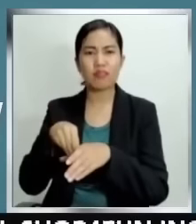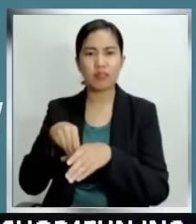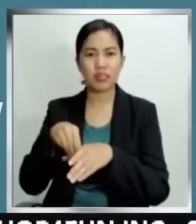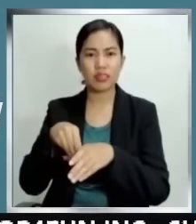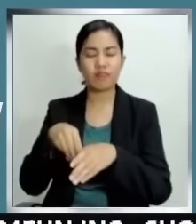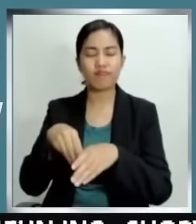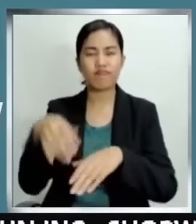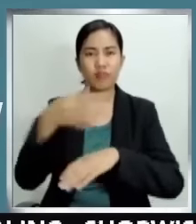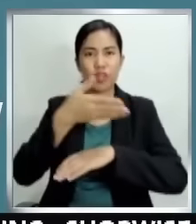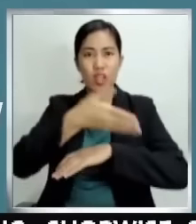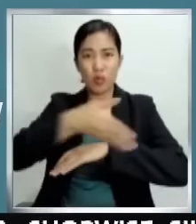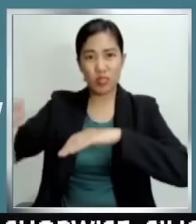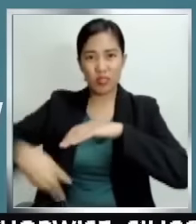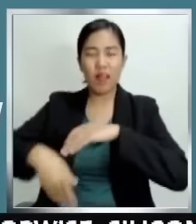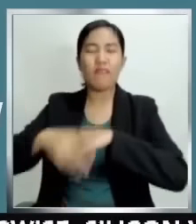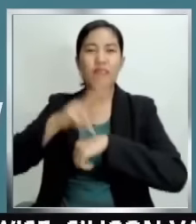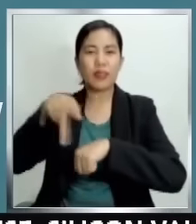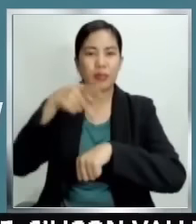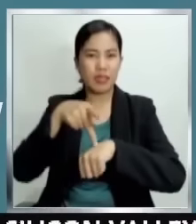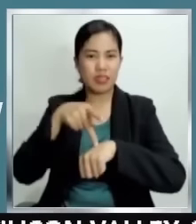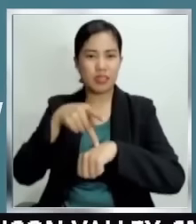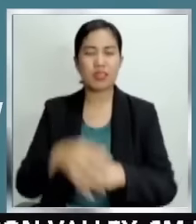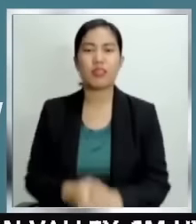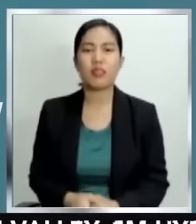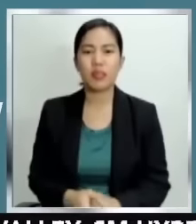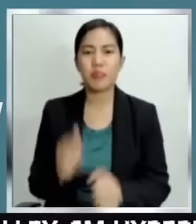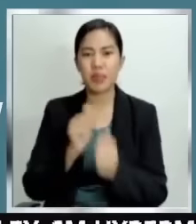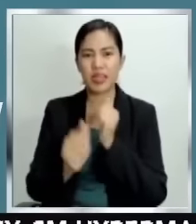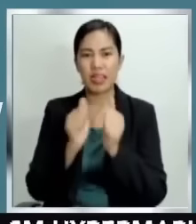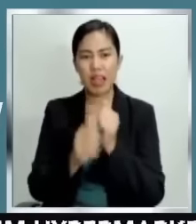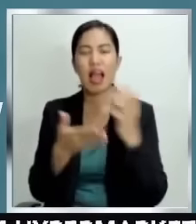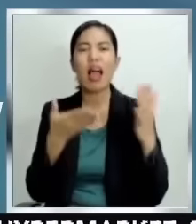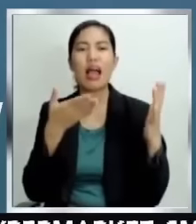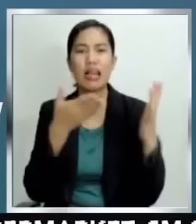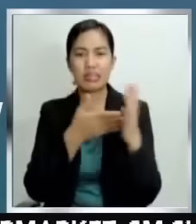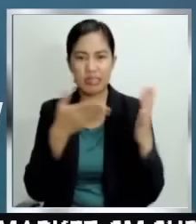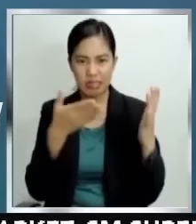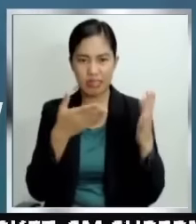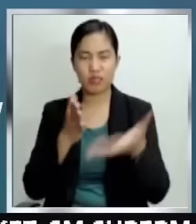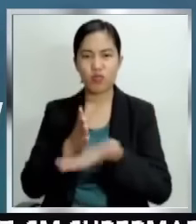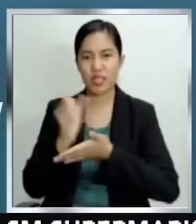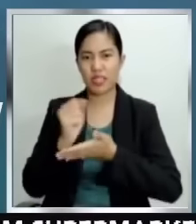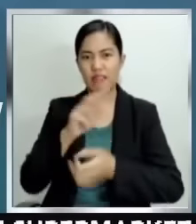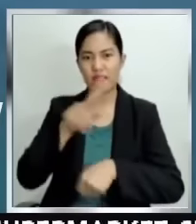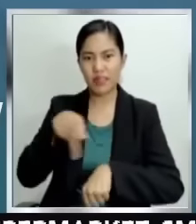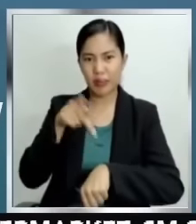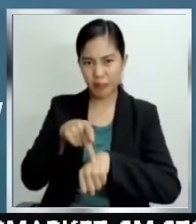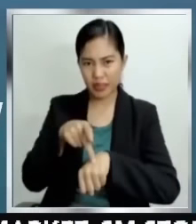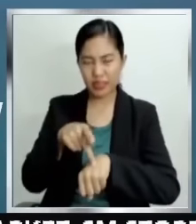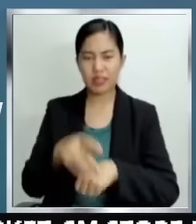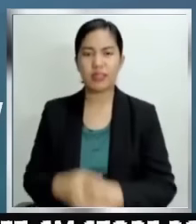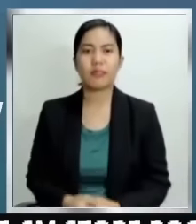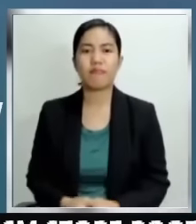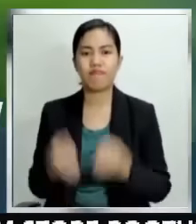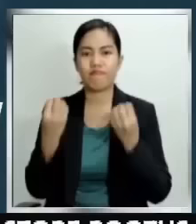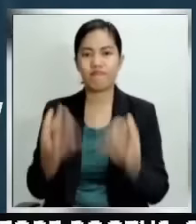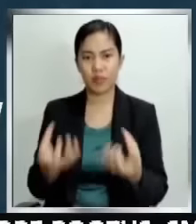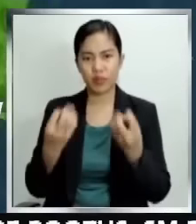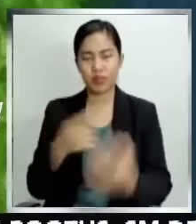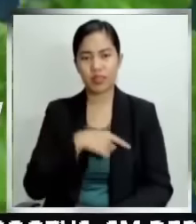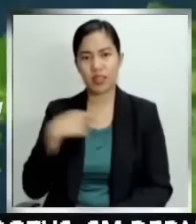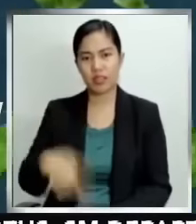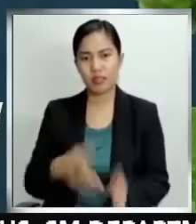sabi ng WESCOM, paglabag ito sa jurisdiksyon at sovereign rights ng Pilipinas. Pinakamaraming Chinese vessel na nakita ang WESCOM dito,